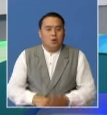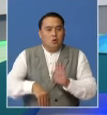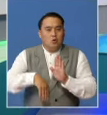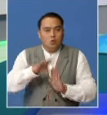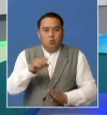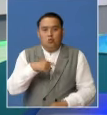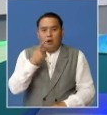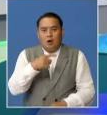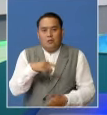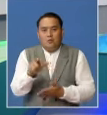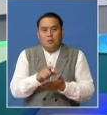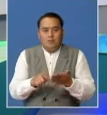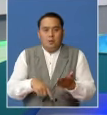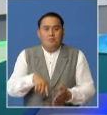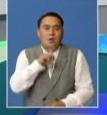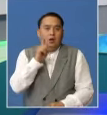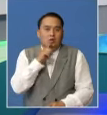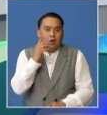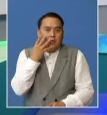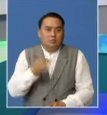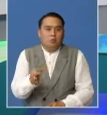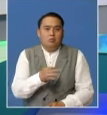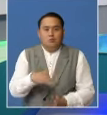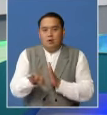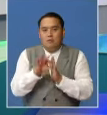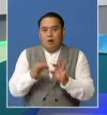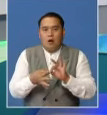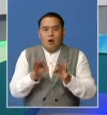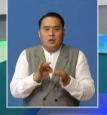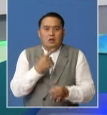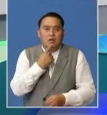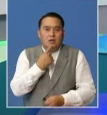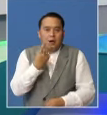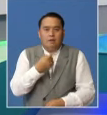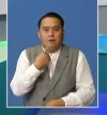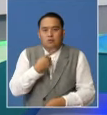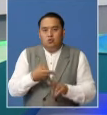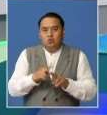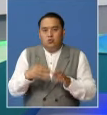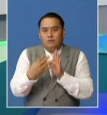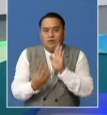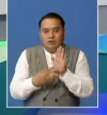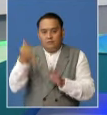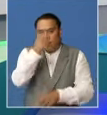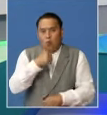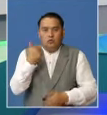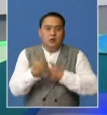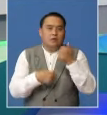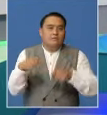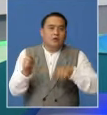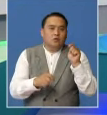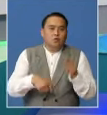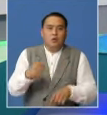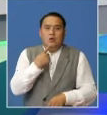Лучшего полиглота среди молодежи выбирали в Алматинской области. Олимпиада Тельдарын этого года прошла в рамках традиционного фестиваля